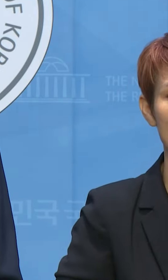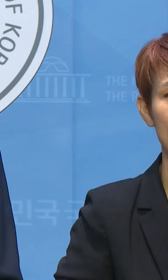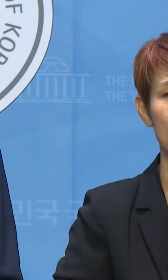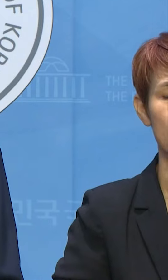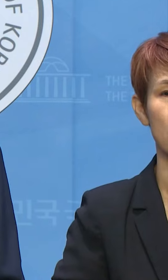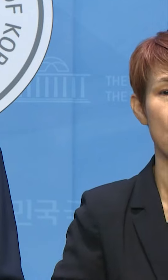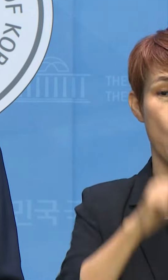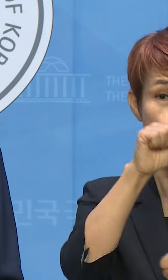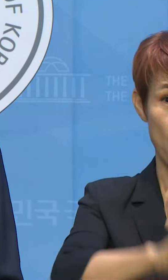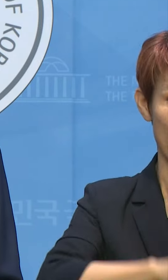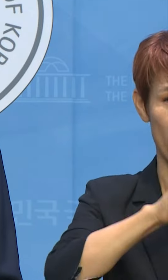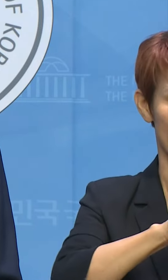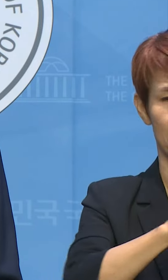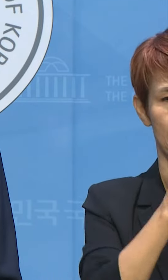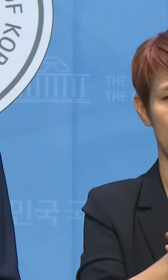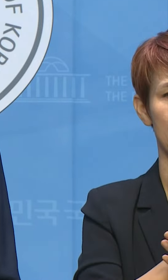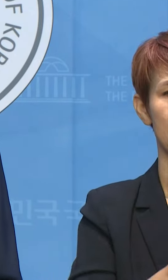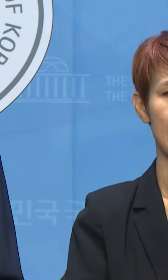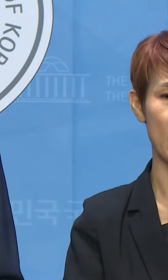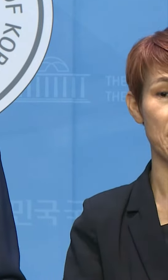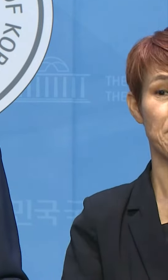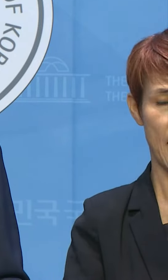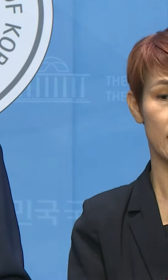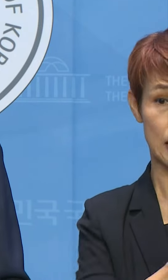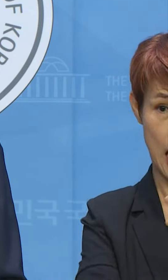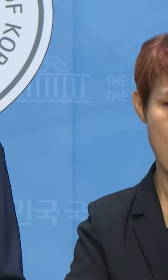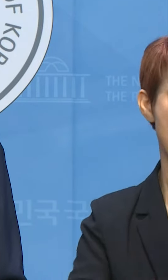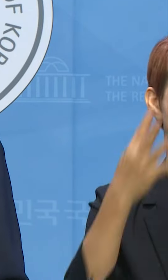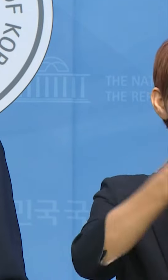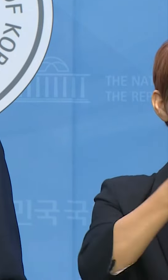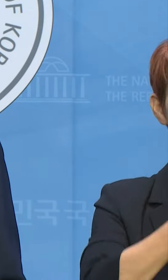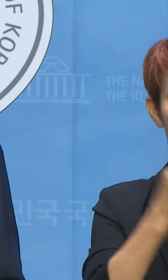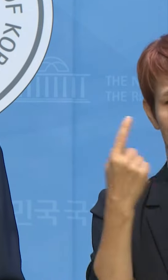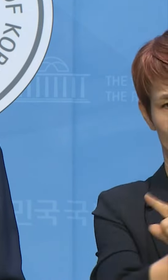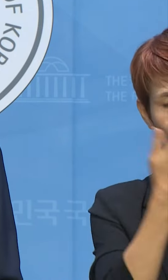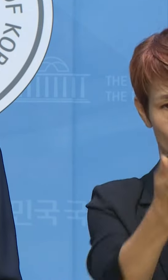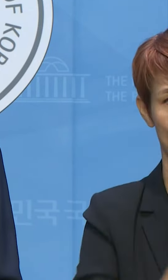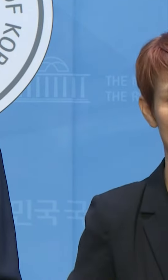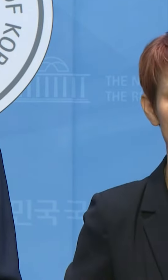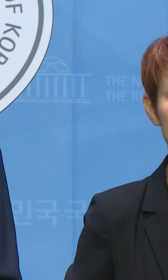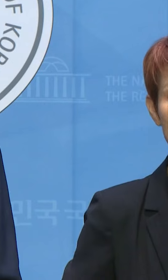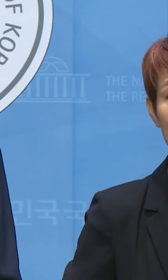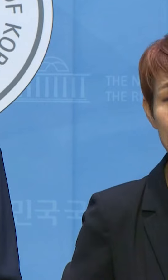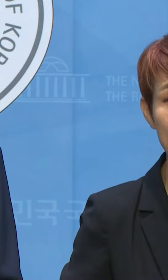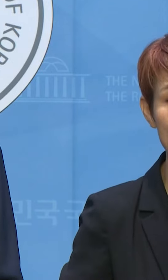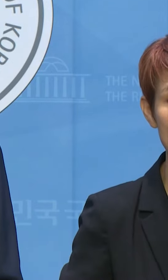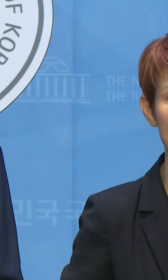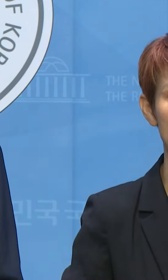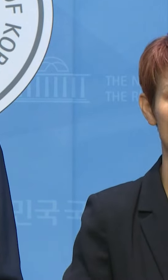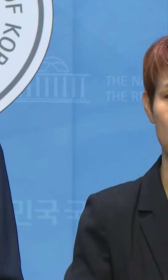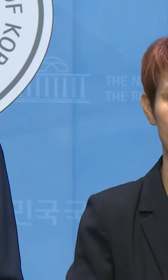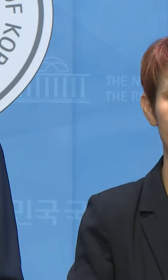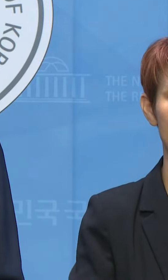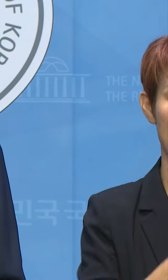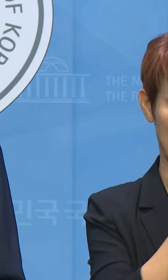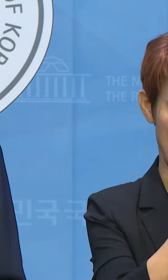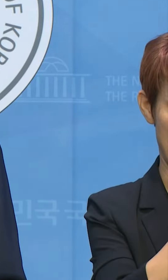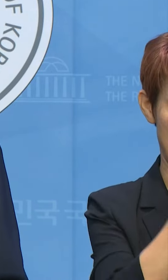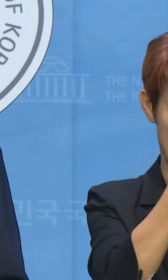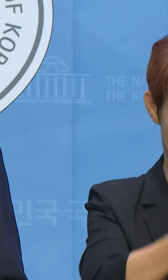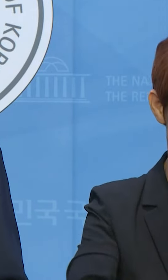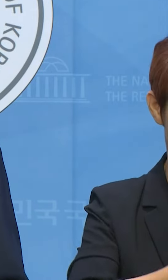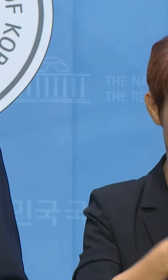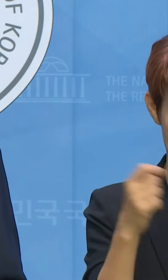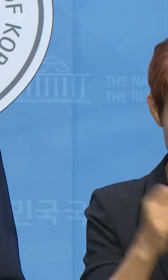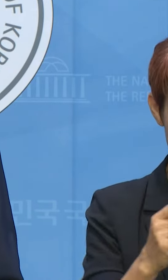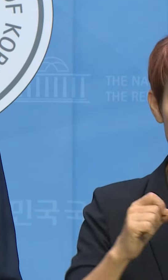중임제로 바꾸겠습니다이를 위해 현재 대통령의 임기 단축도 모든 정당과 함께